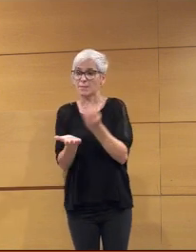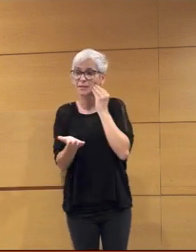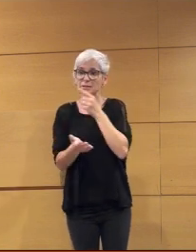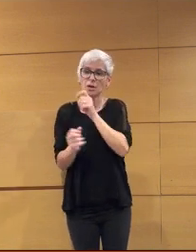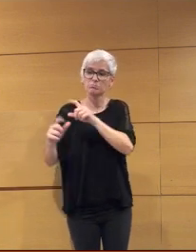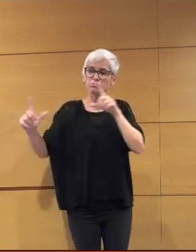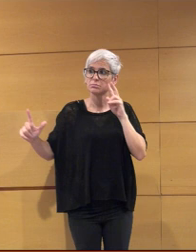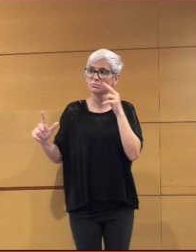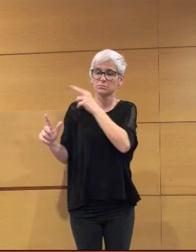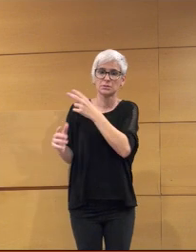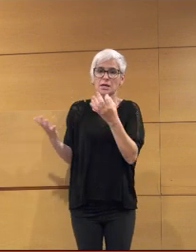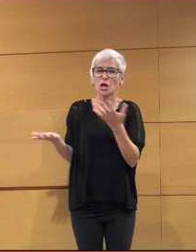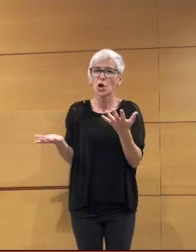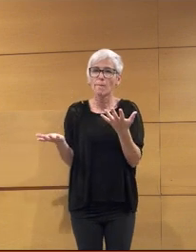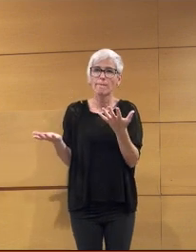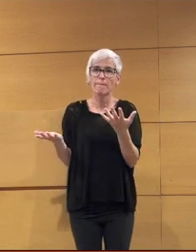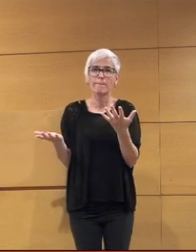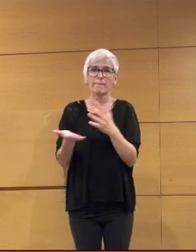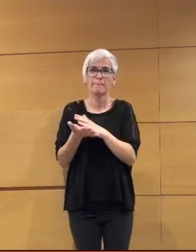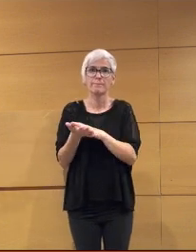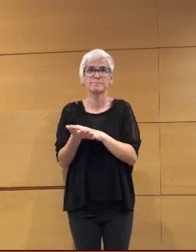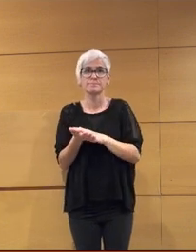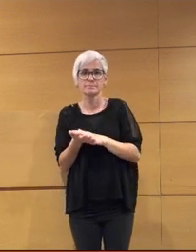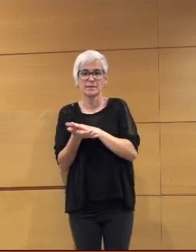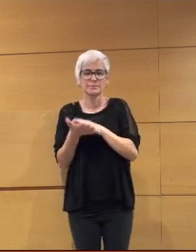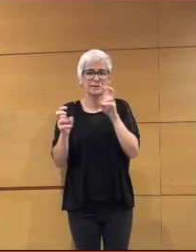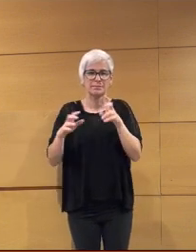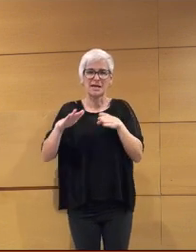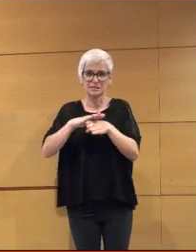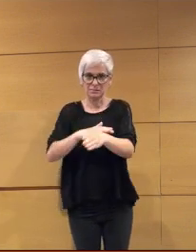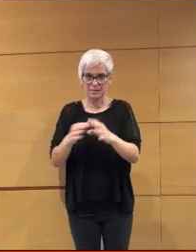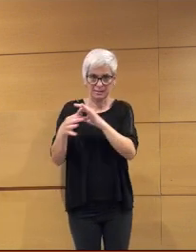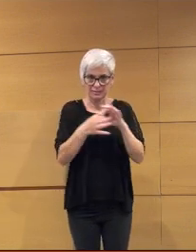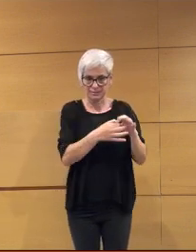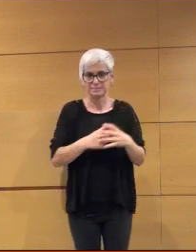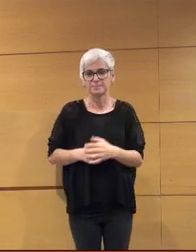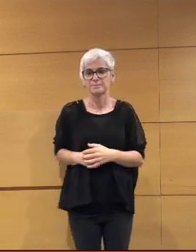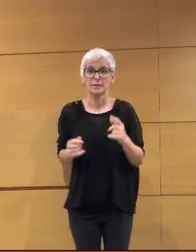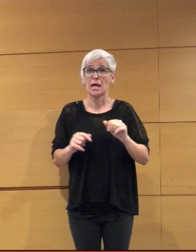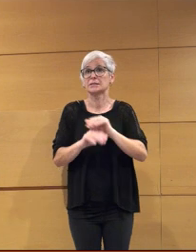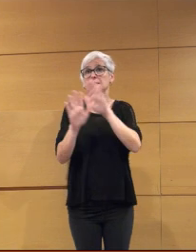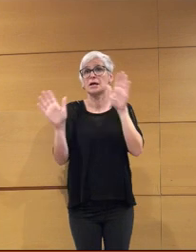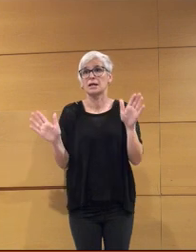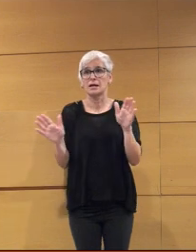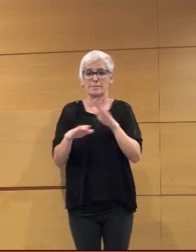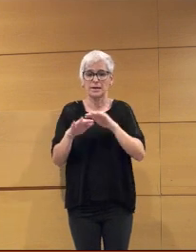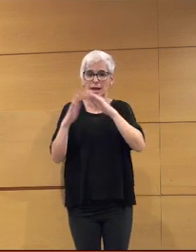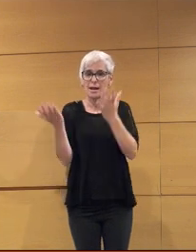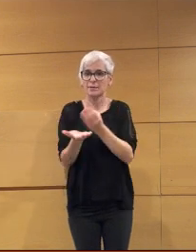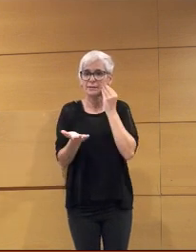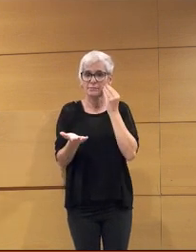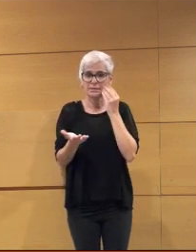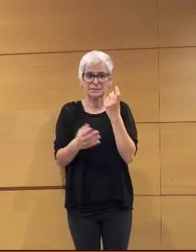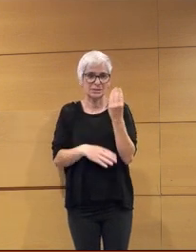no? Com aterra això a nivell d'accessibilitat. O sigui, està clar que si per entrar al metavers necessites un